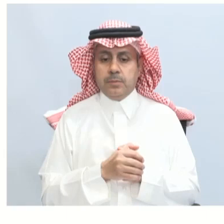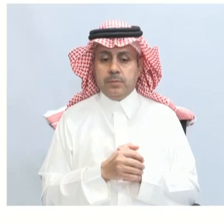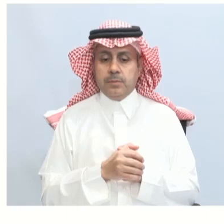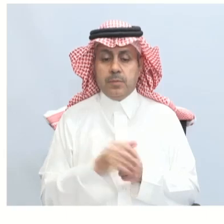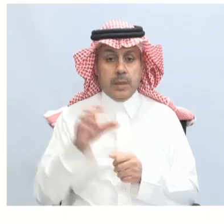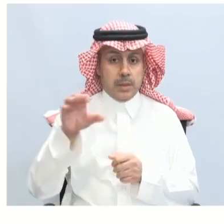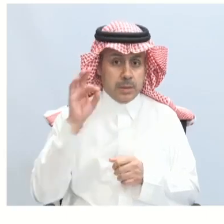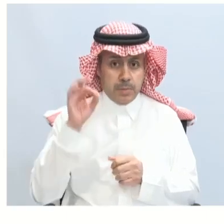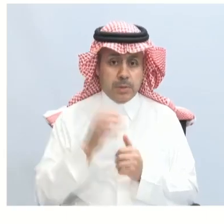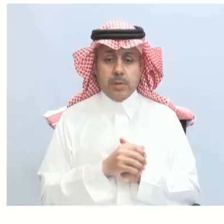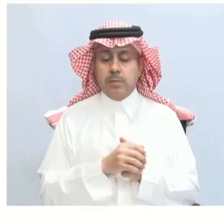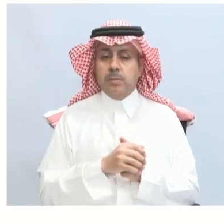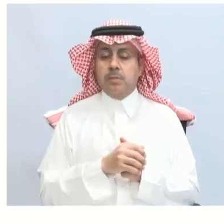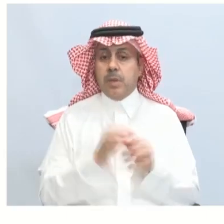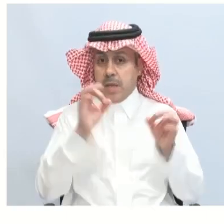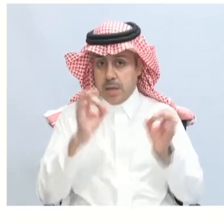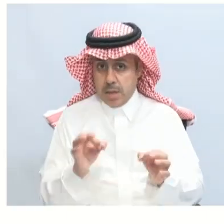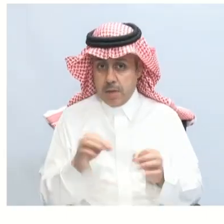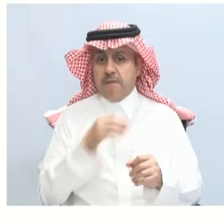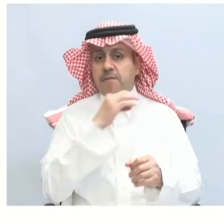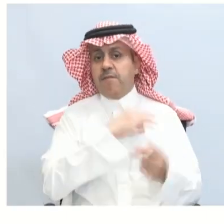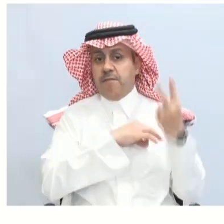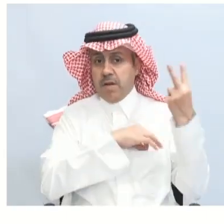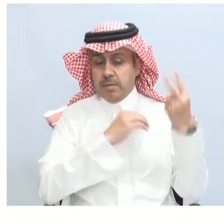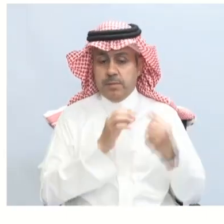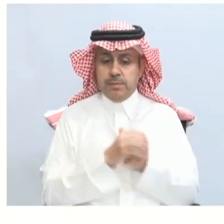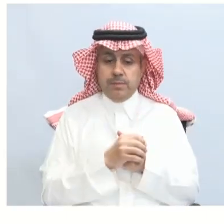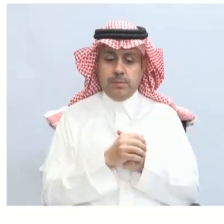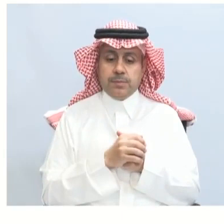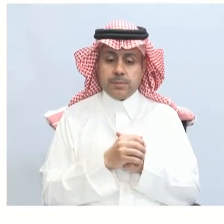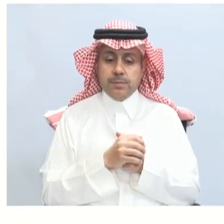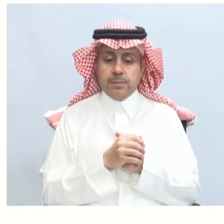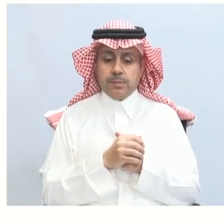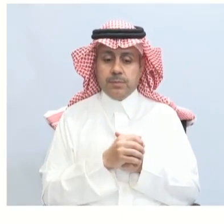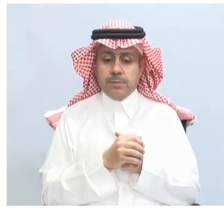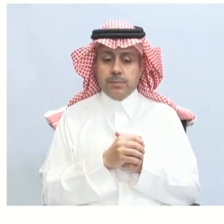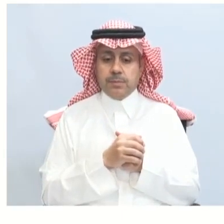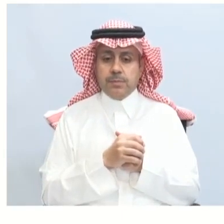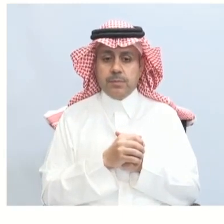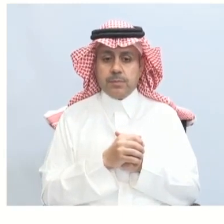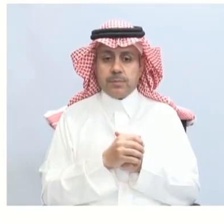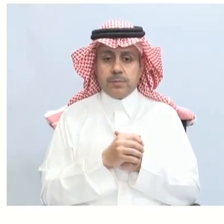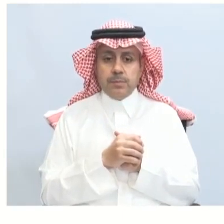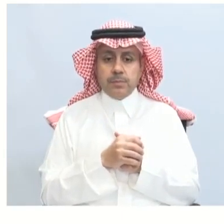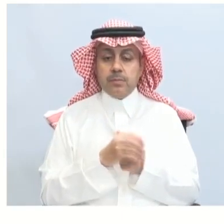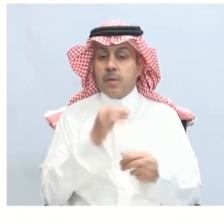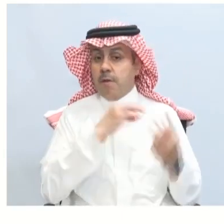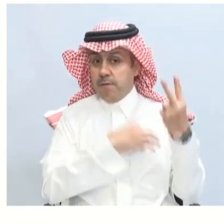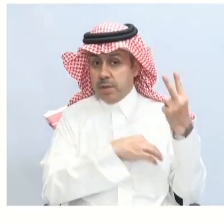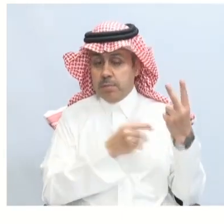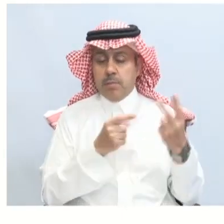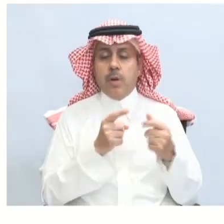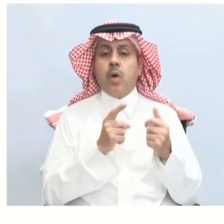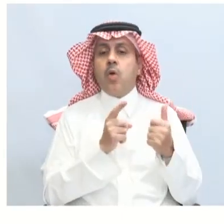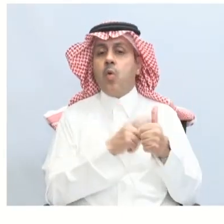نستنبط و نستخرج من من هذه الايه فائدتين من يستطيع ان يقول لي ما هي الفائده